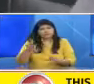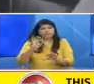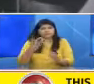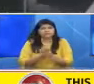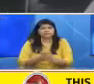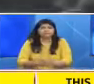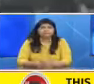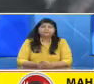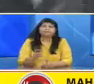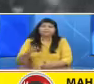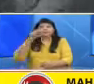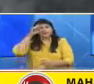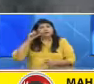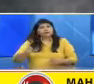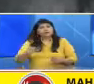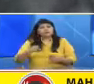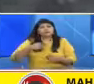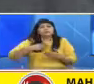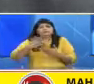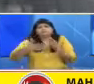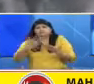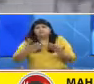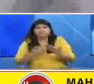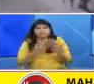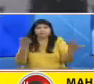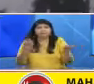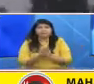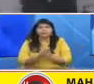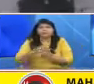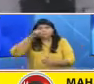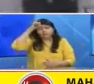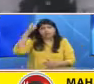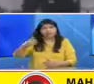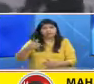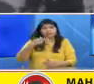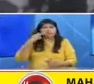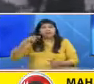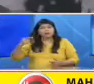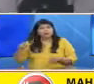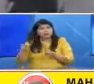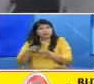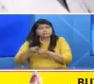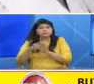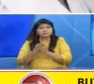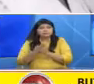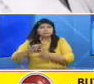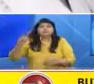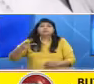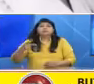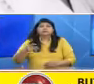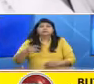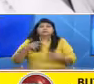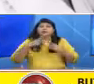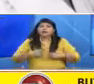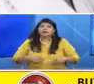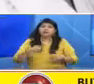हैं। महात्मा गांधी अनगिनत भारतीयों की तो आवाज बने ही, लेकिन मानव मूल्य